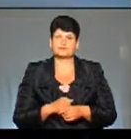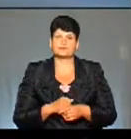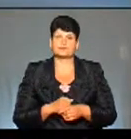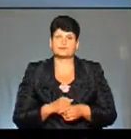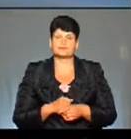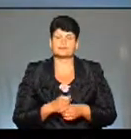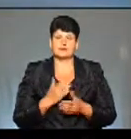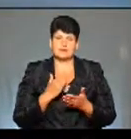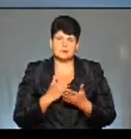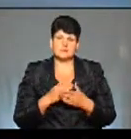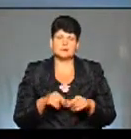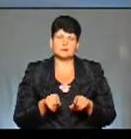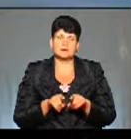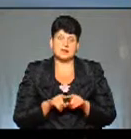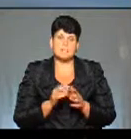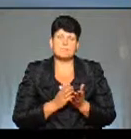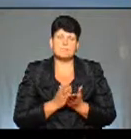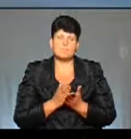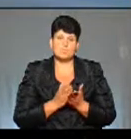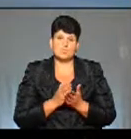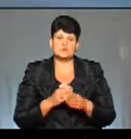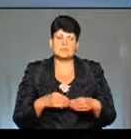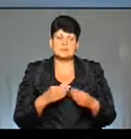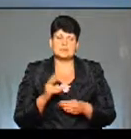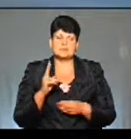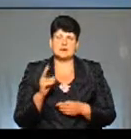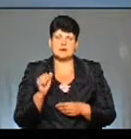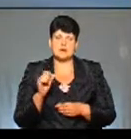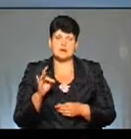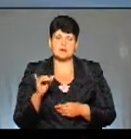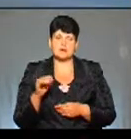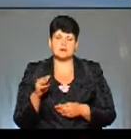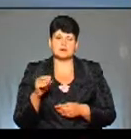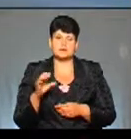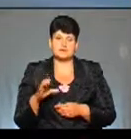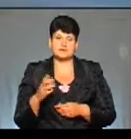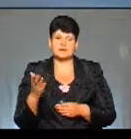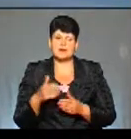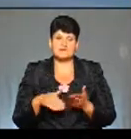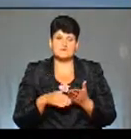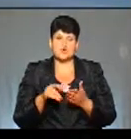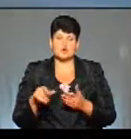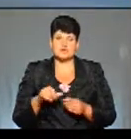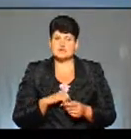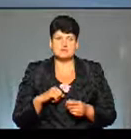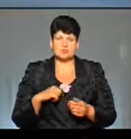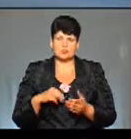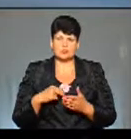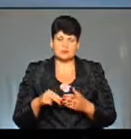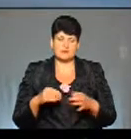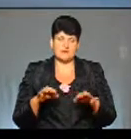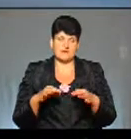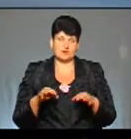Є така послуга, надається Карітасом, де волонтери самостійно придбали такий